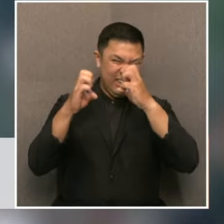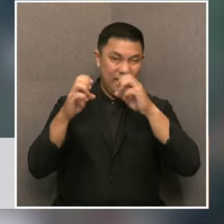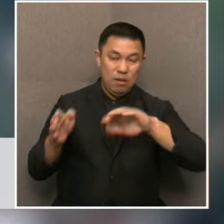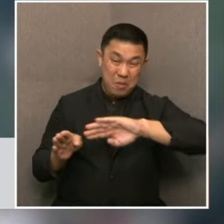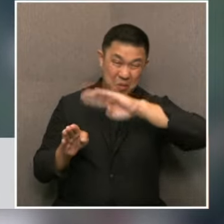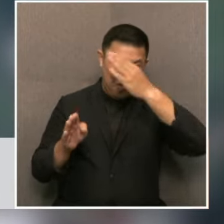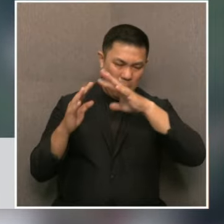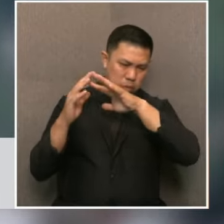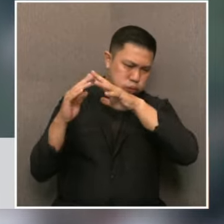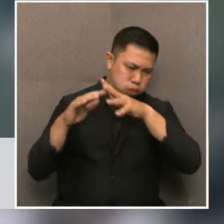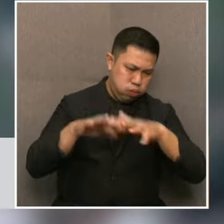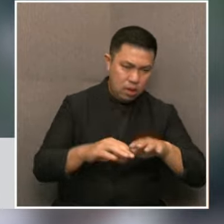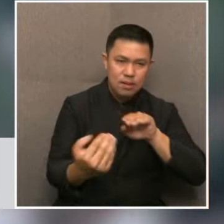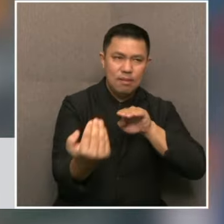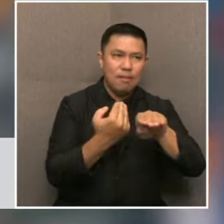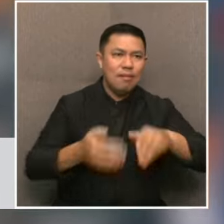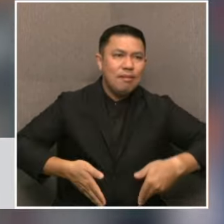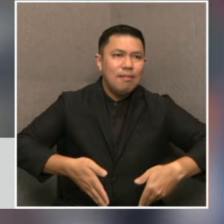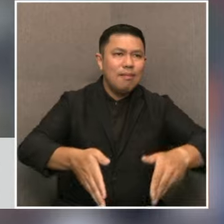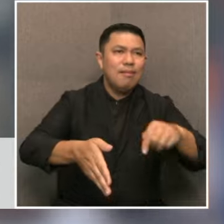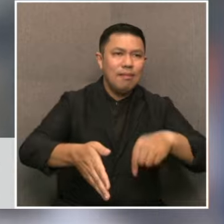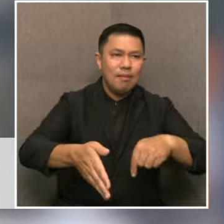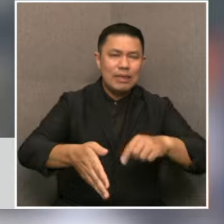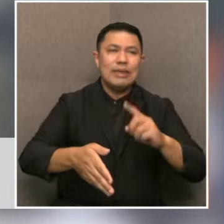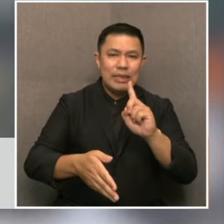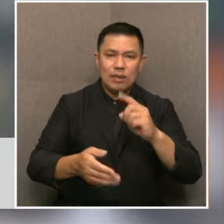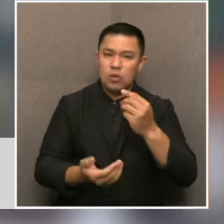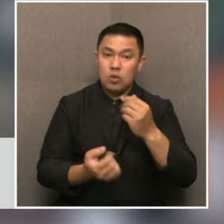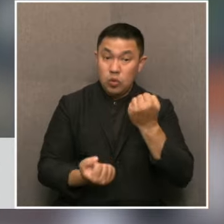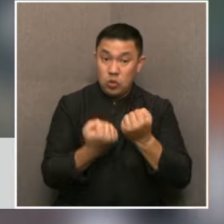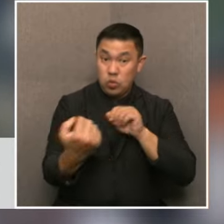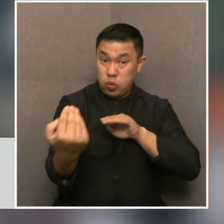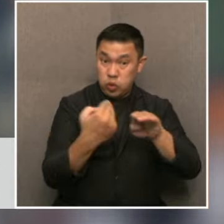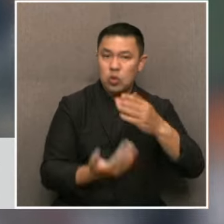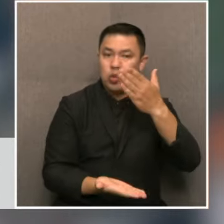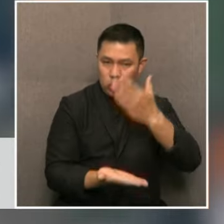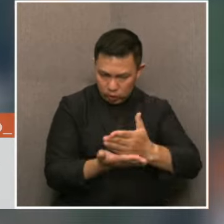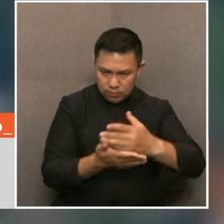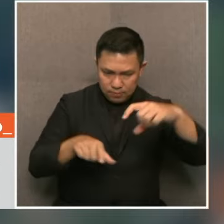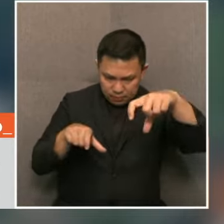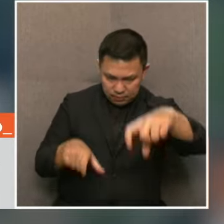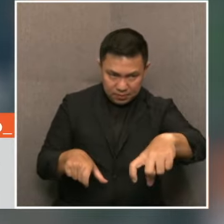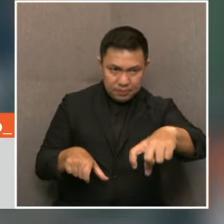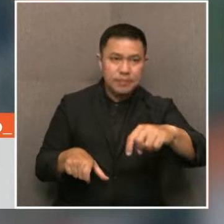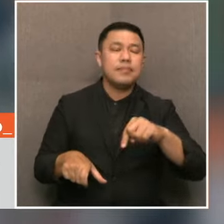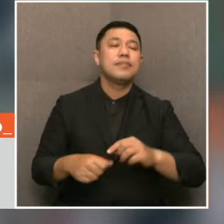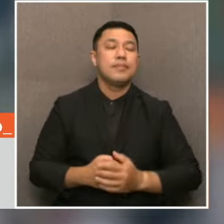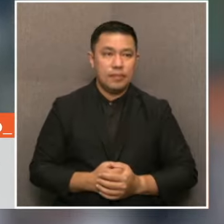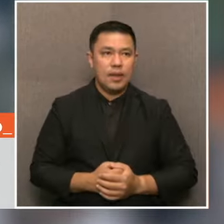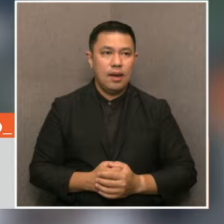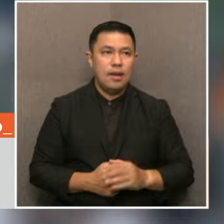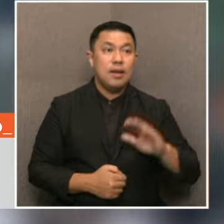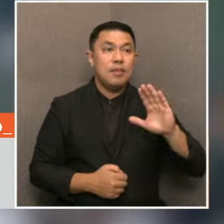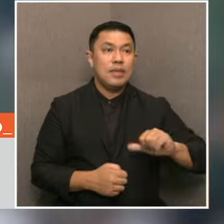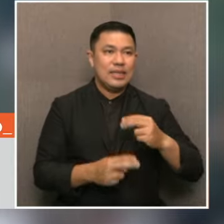หมายเลข 20ในมิยาซากิทำให้ต้องมีการปิดทางหลวงสายนี้ค่ะในจังหวัดคาโกะ